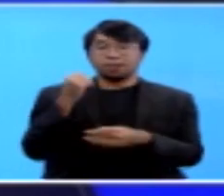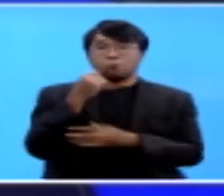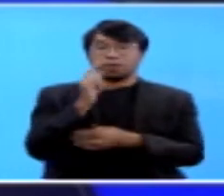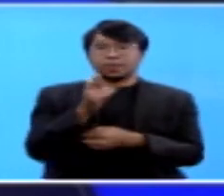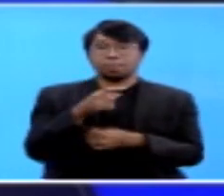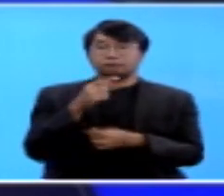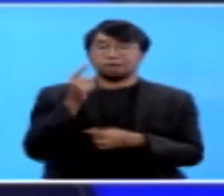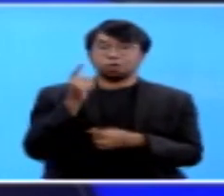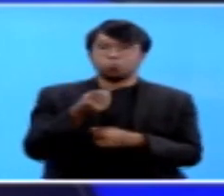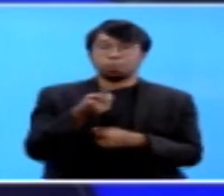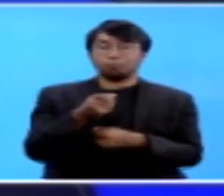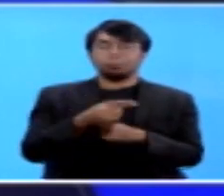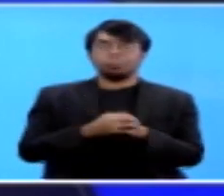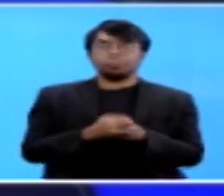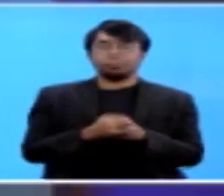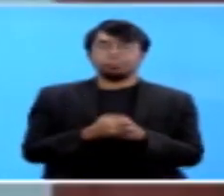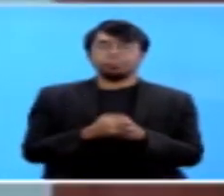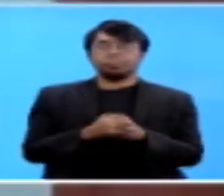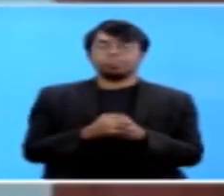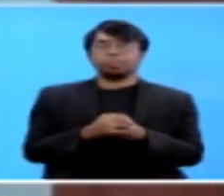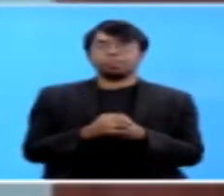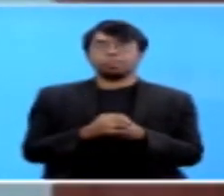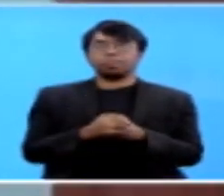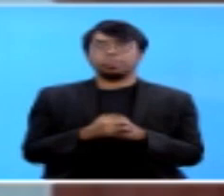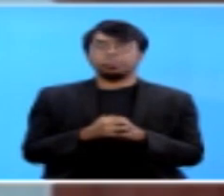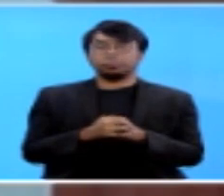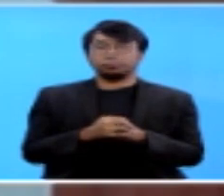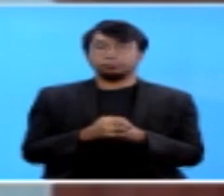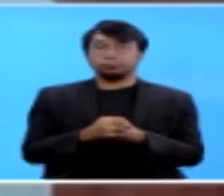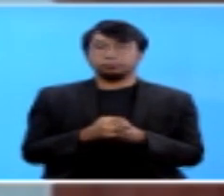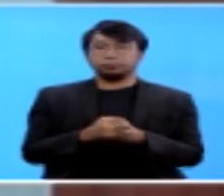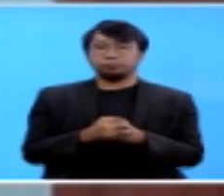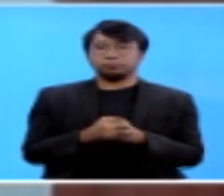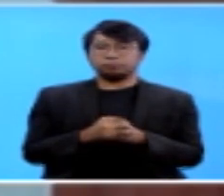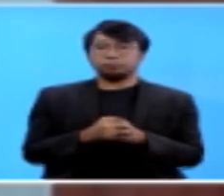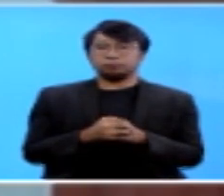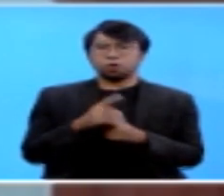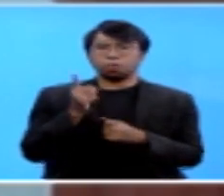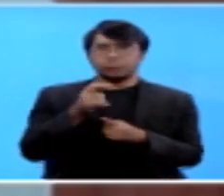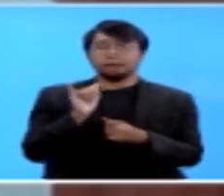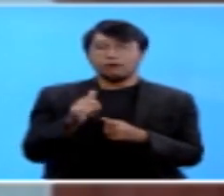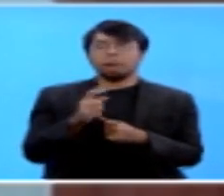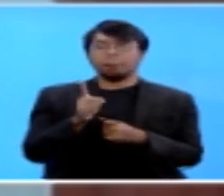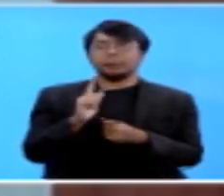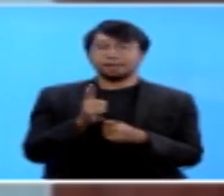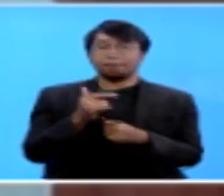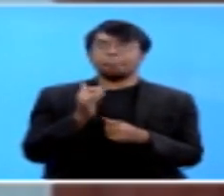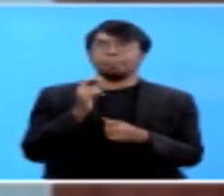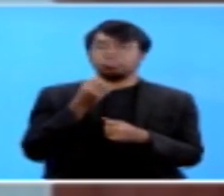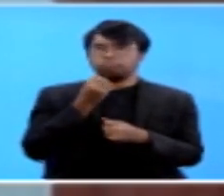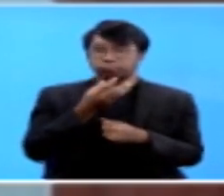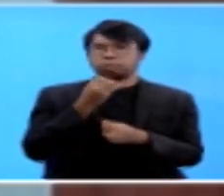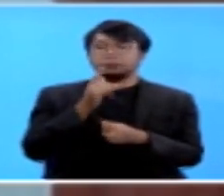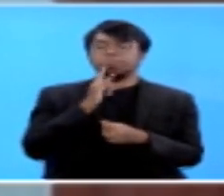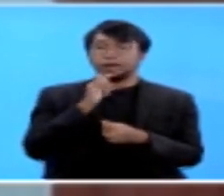Ya, ada Bu. Tapi sanksi yang bersifat mendidik ini. Apa itu sanksi? Sanksinya apa, Pak? Berupa